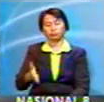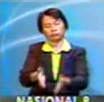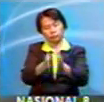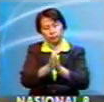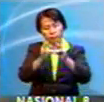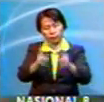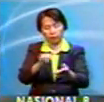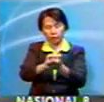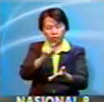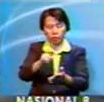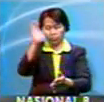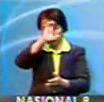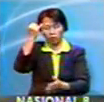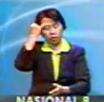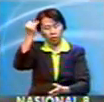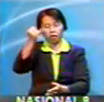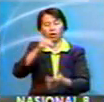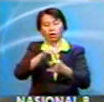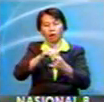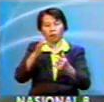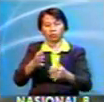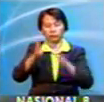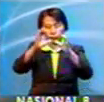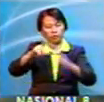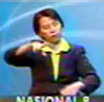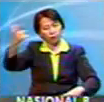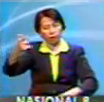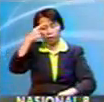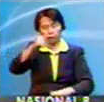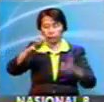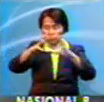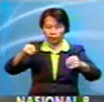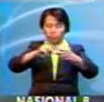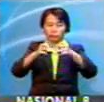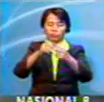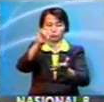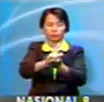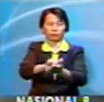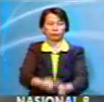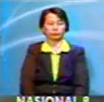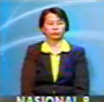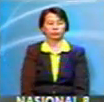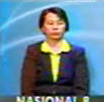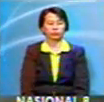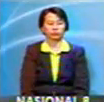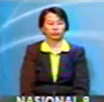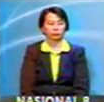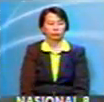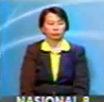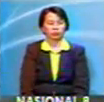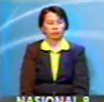menyarankan pihak berkenaan mencari inisiatif ataupun formula lain untuk menangani isu tersebut.